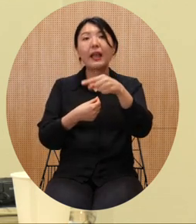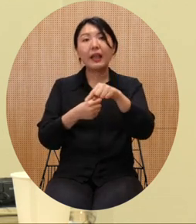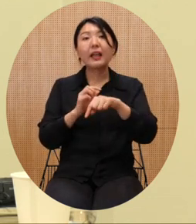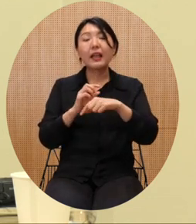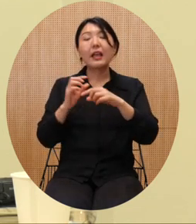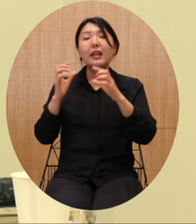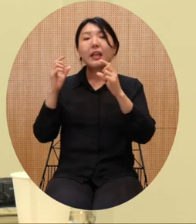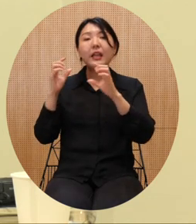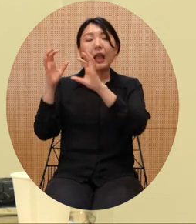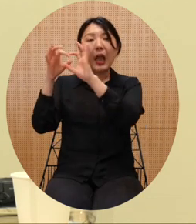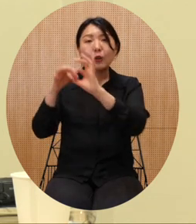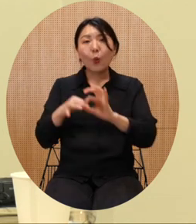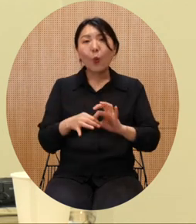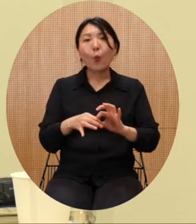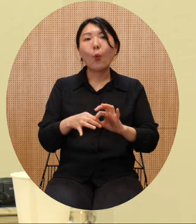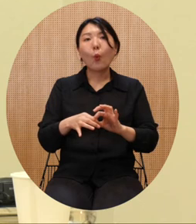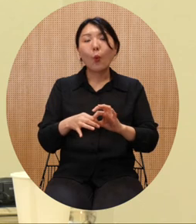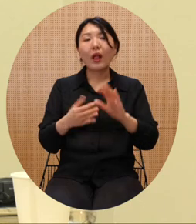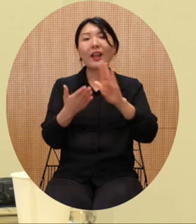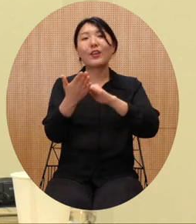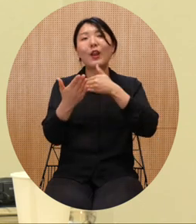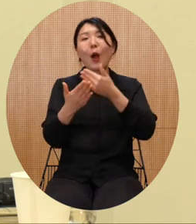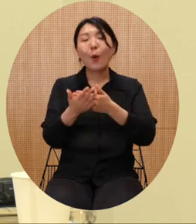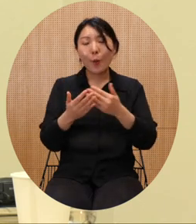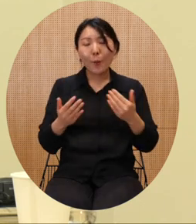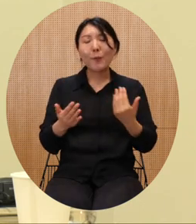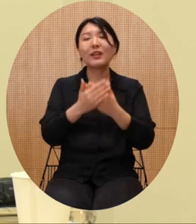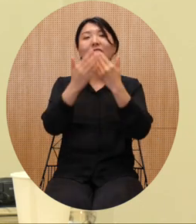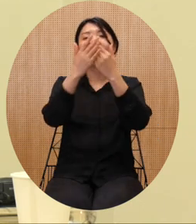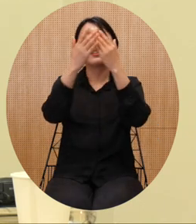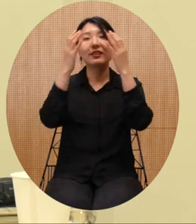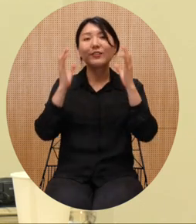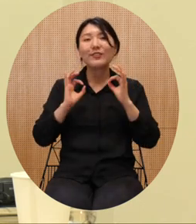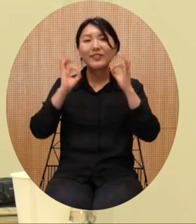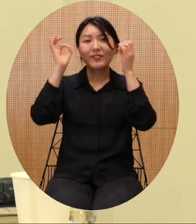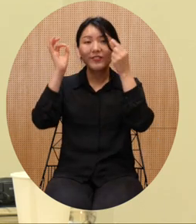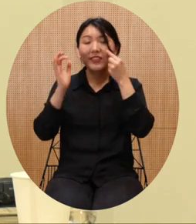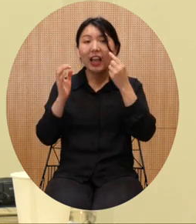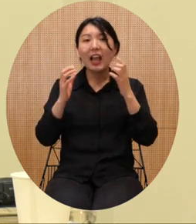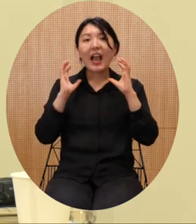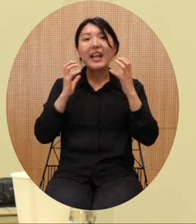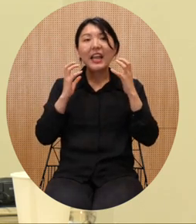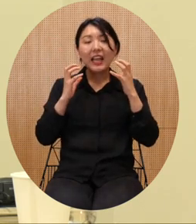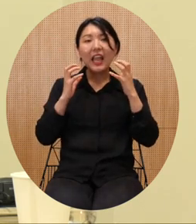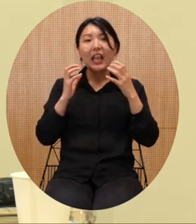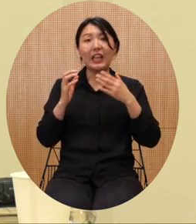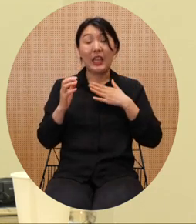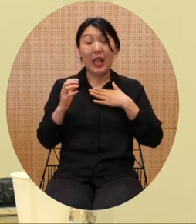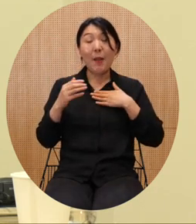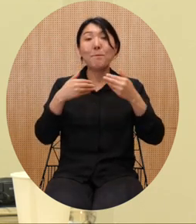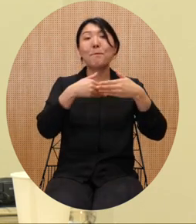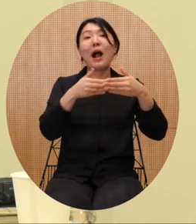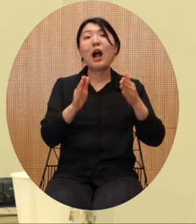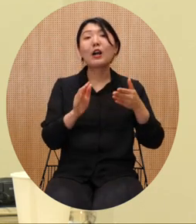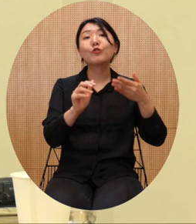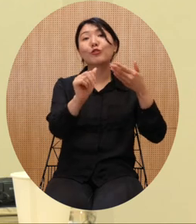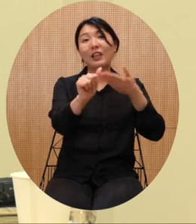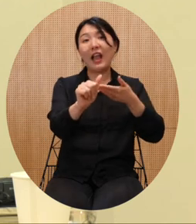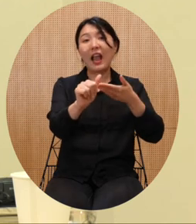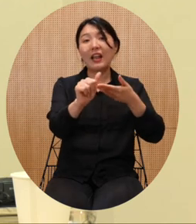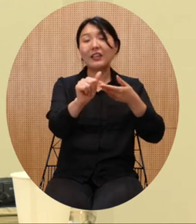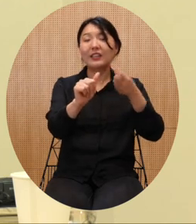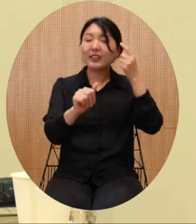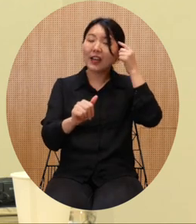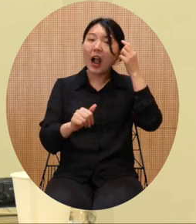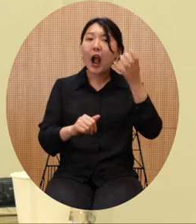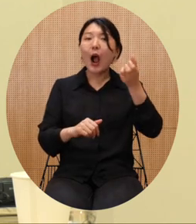지속적으로 개선해 나가고 발전시켜 나가고자 하고요. 특히 아이에게 내방을 주장하는 모토를